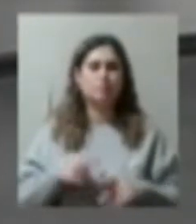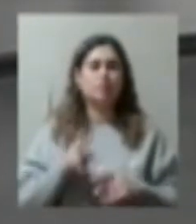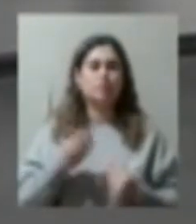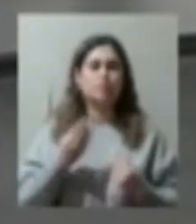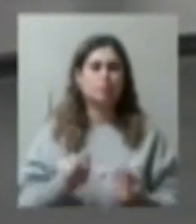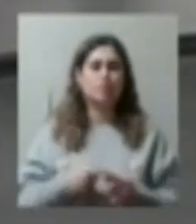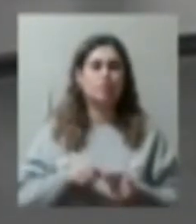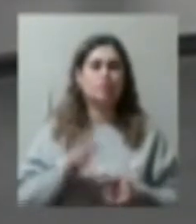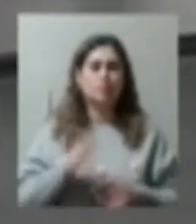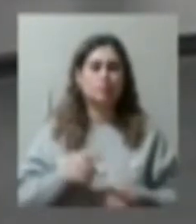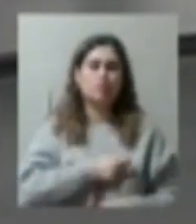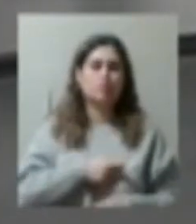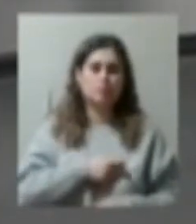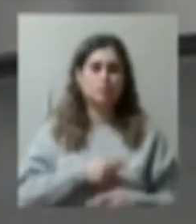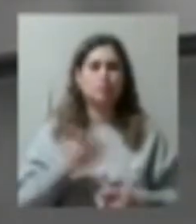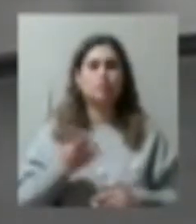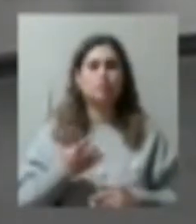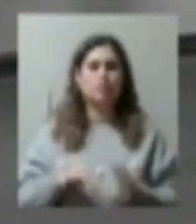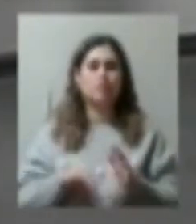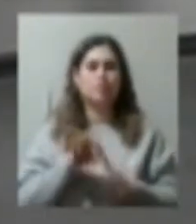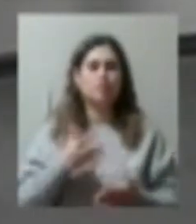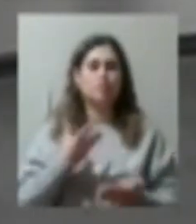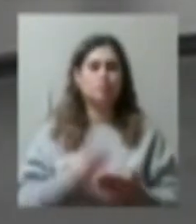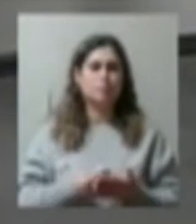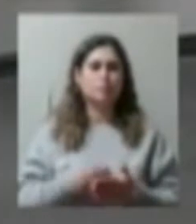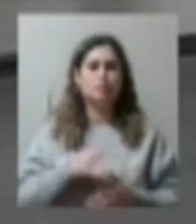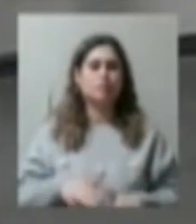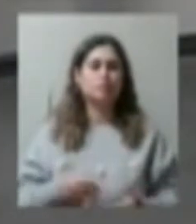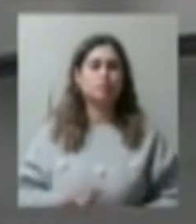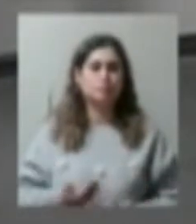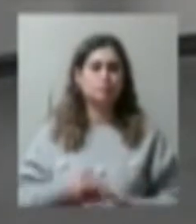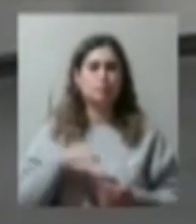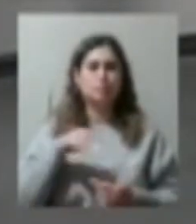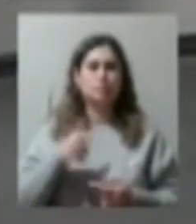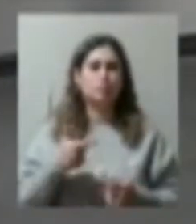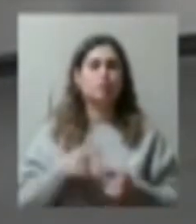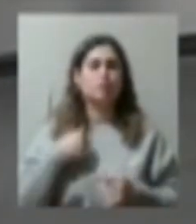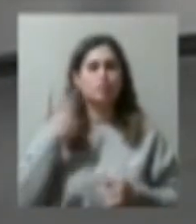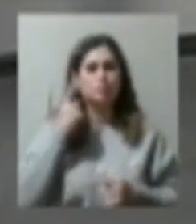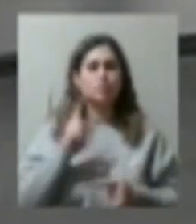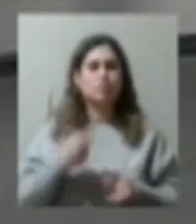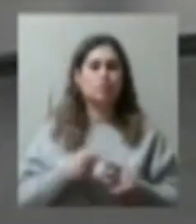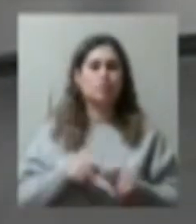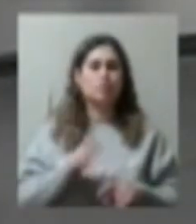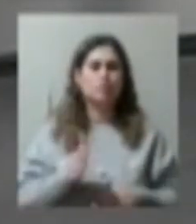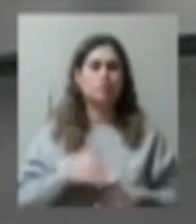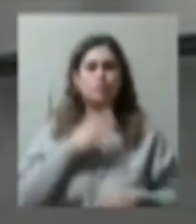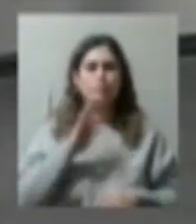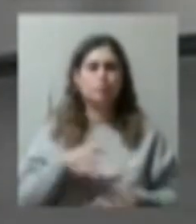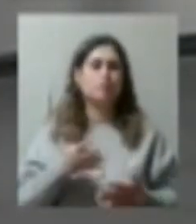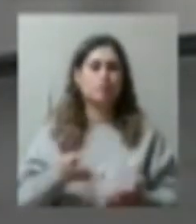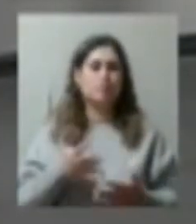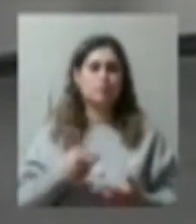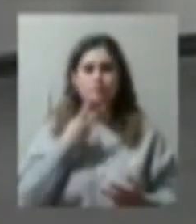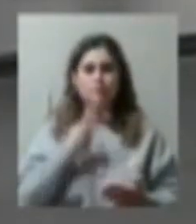буде депутати, яких вибрали свої мешканці цього ОТГ. І я сподіваюся, що це буде достатньо прозорий